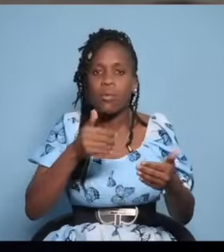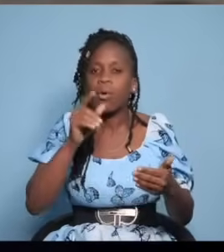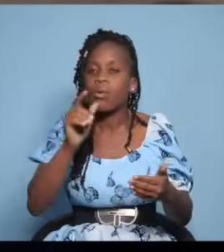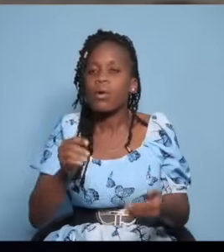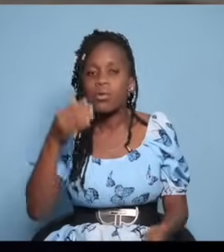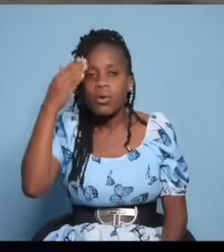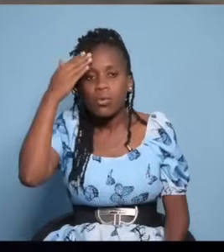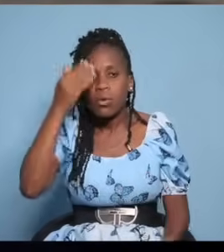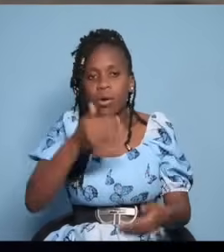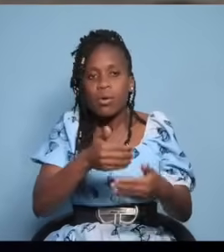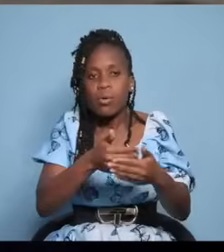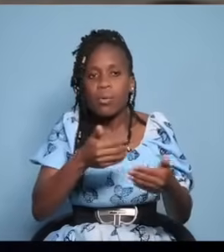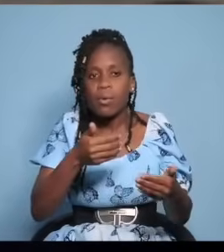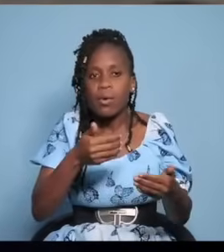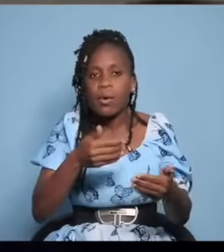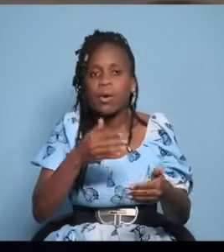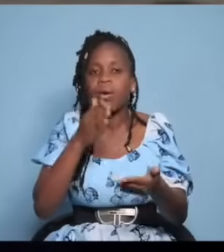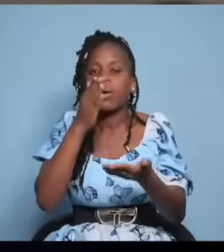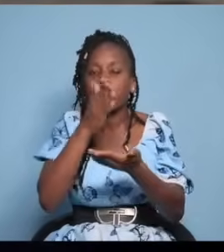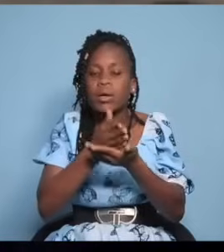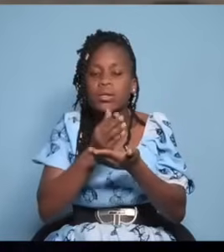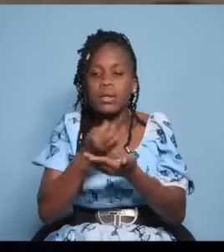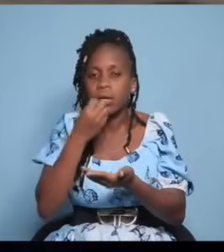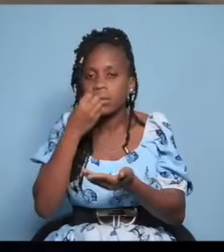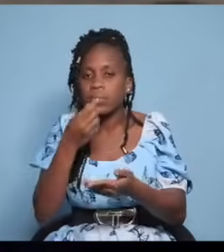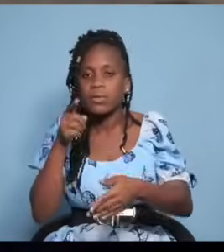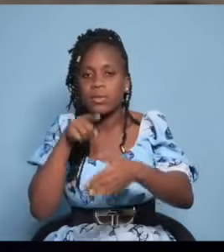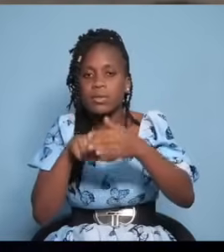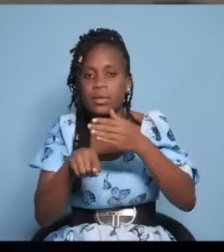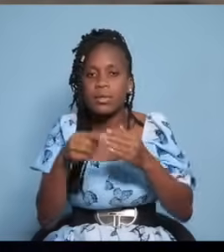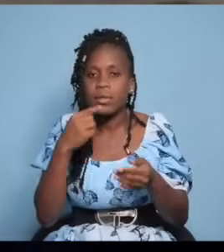kwamba, katika taarifa za ndani zinasema,